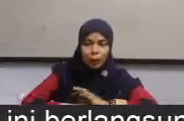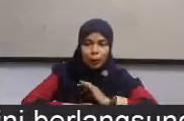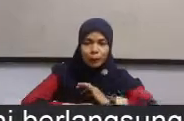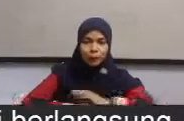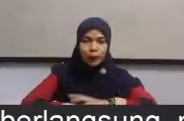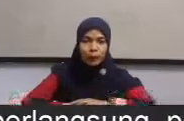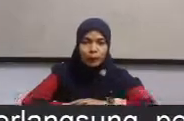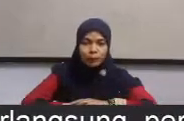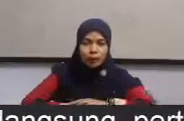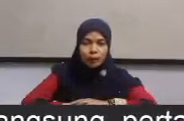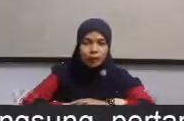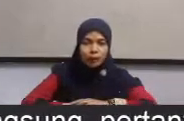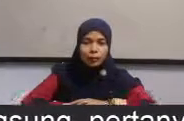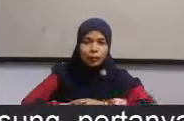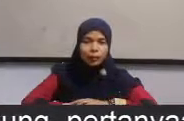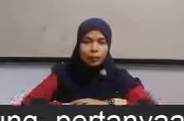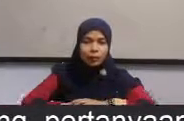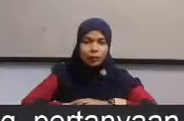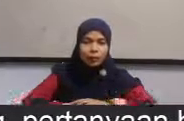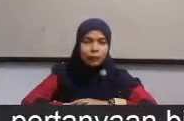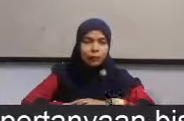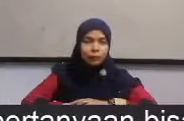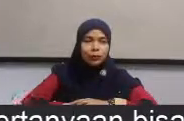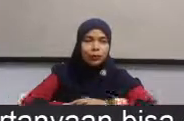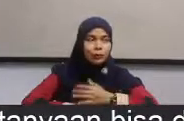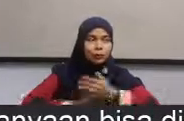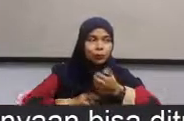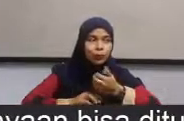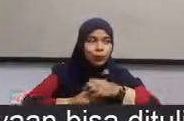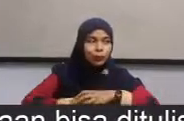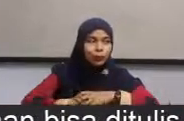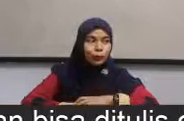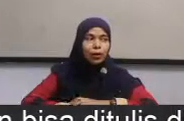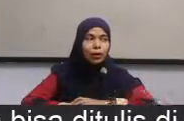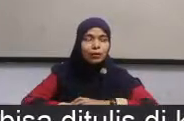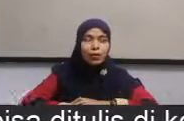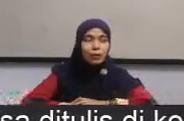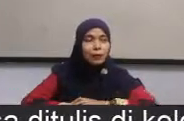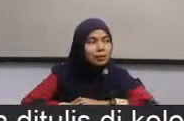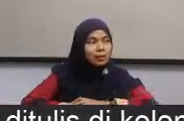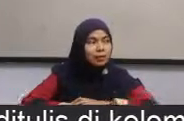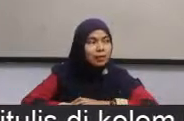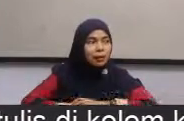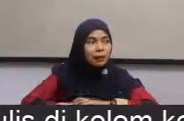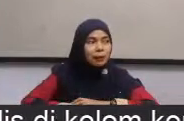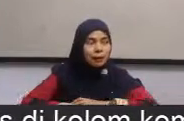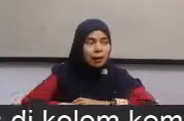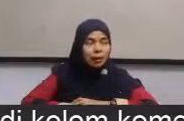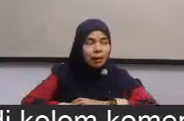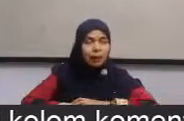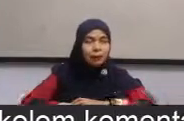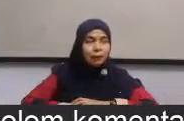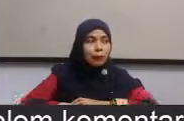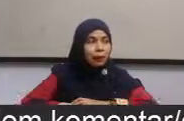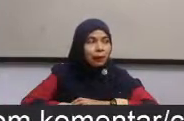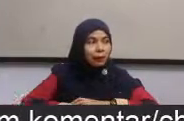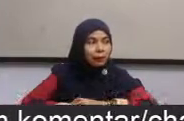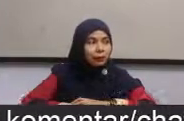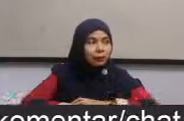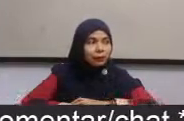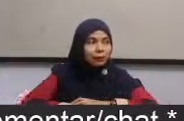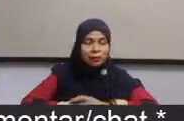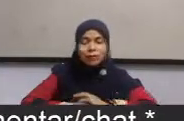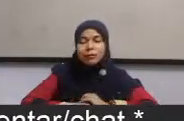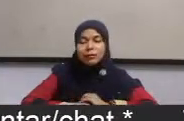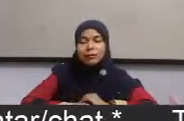mentang-mentang dapat Paket misalnya dari pemerintah Uh anjing mumpung Nah itu ya apa bahasanya ya Mabar